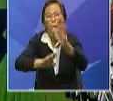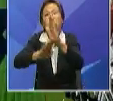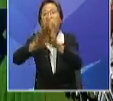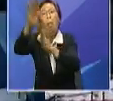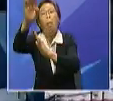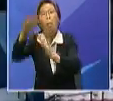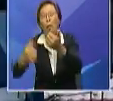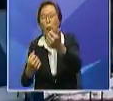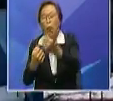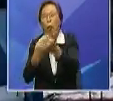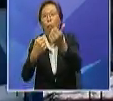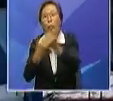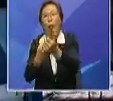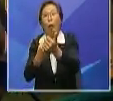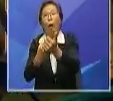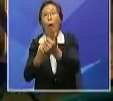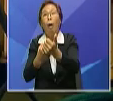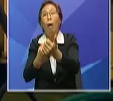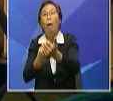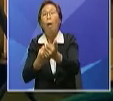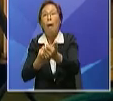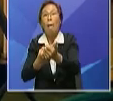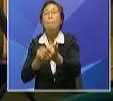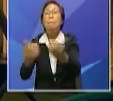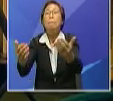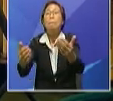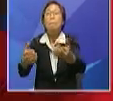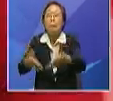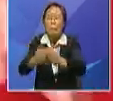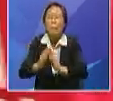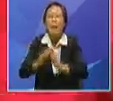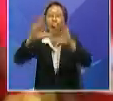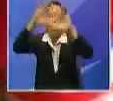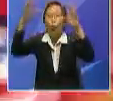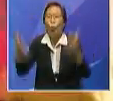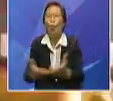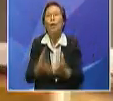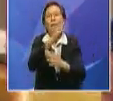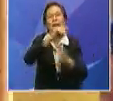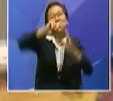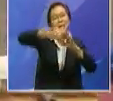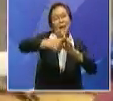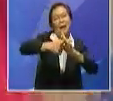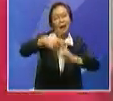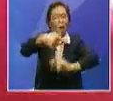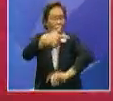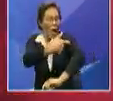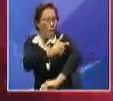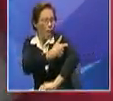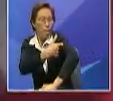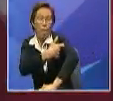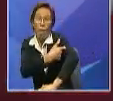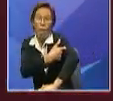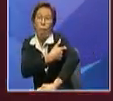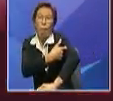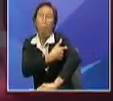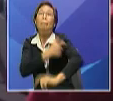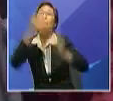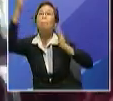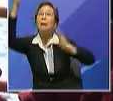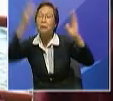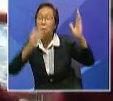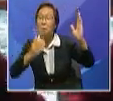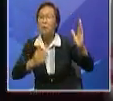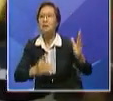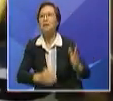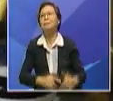disokong oleh pemulihan permintaan global dan pelaksanaan program imunisasi kulit 19 kebangsaan ini